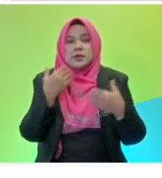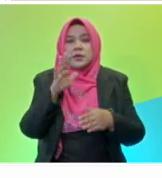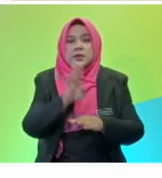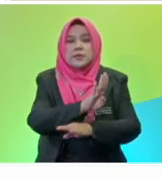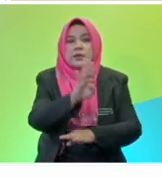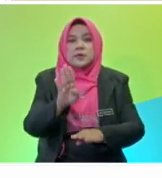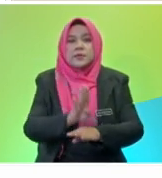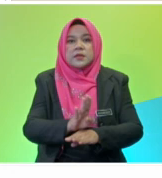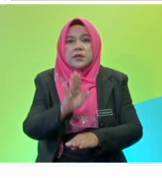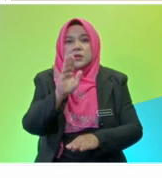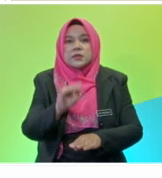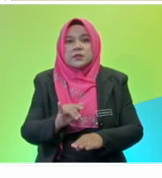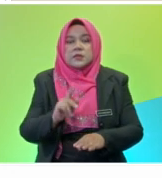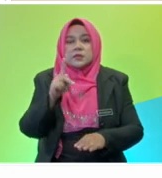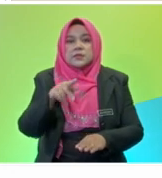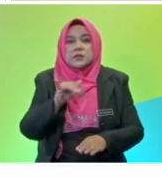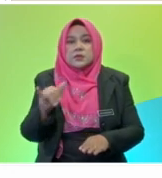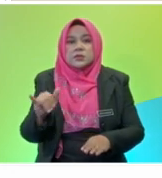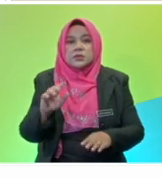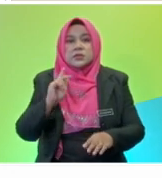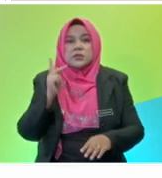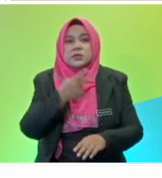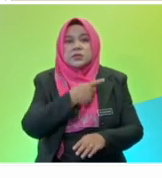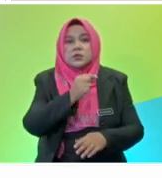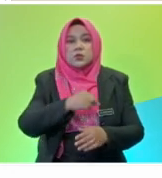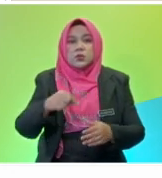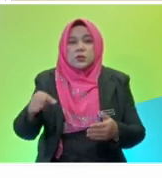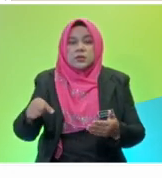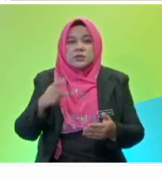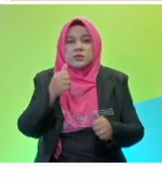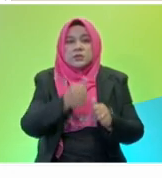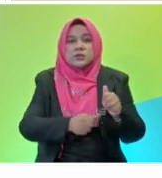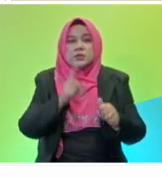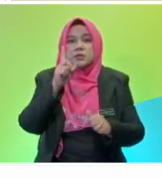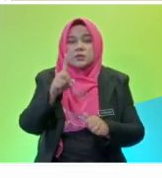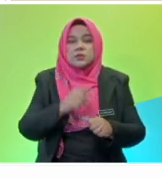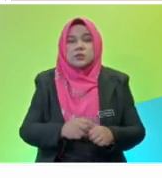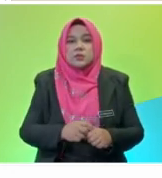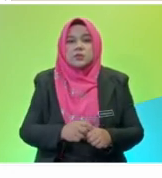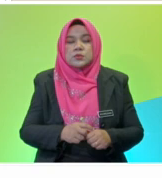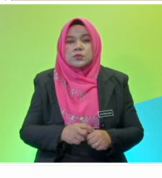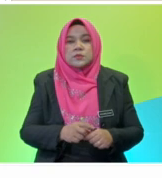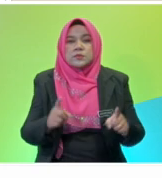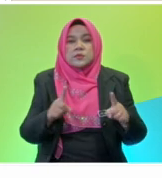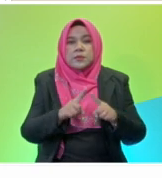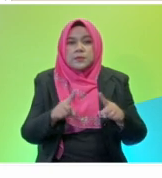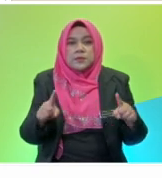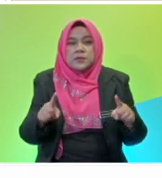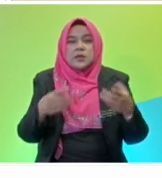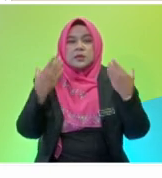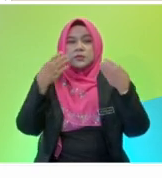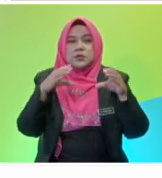penguasanya kita tulis sejak 1 tapi cek gudang untuk bagi satu tahap penguasaan